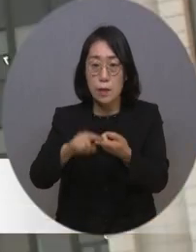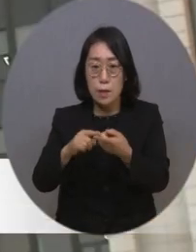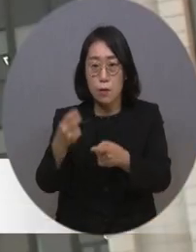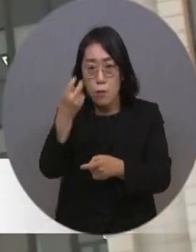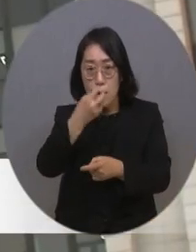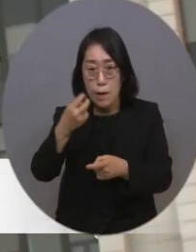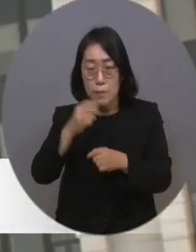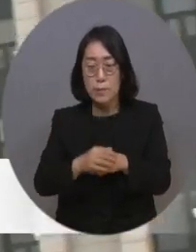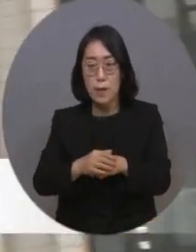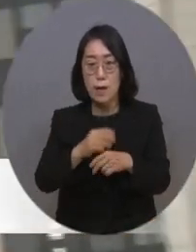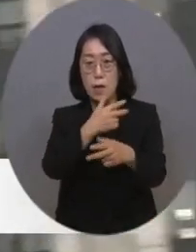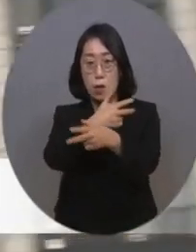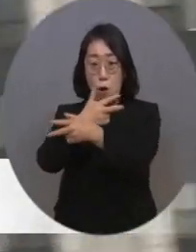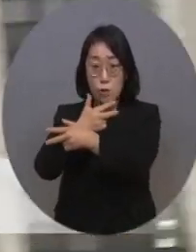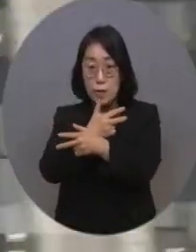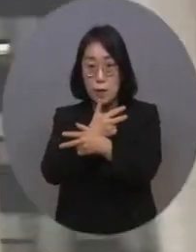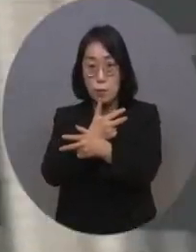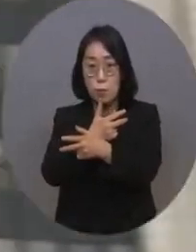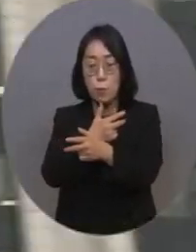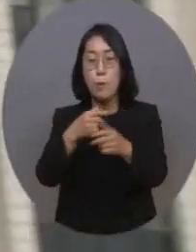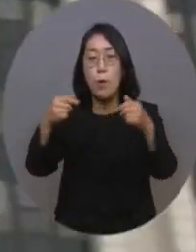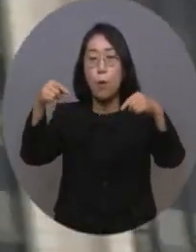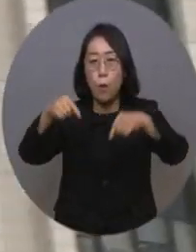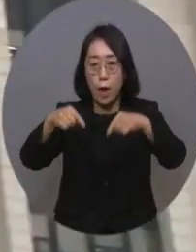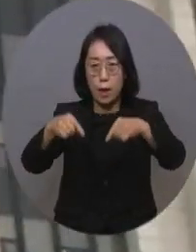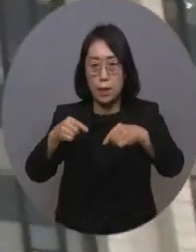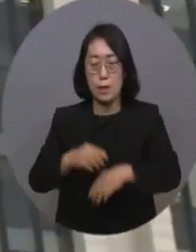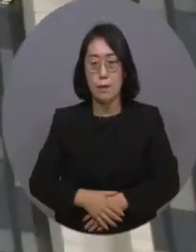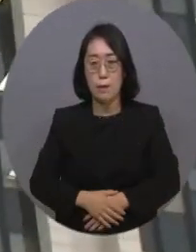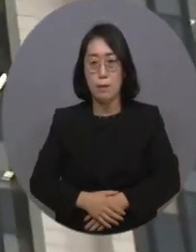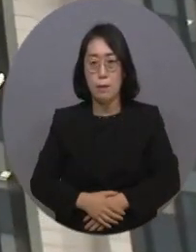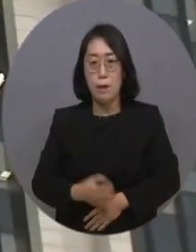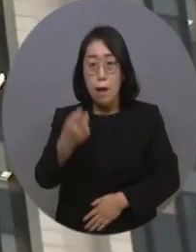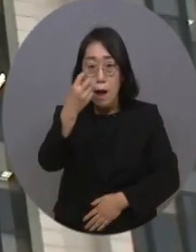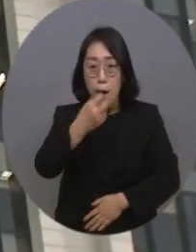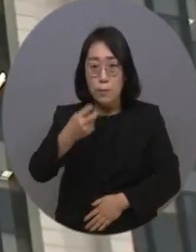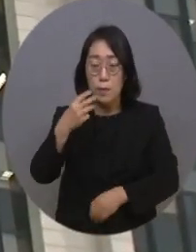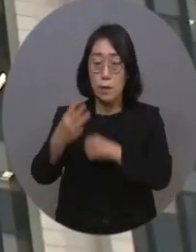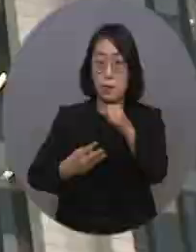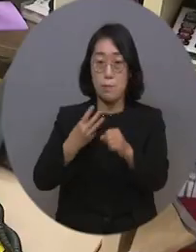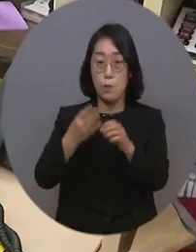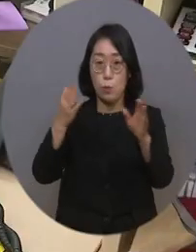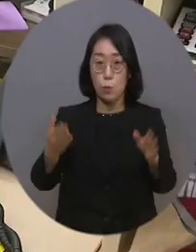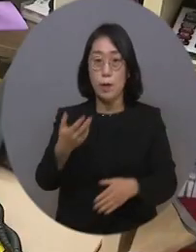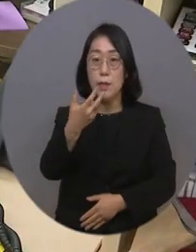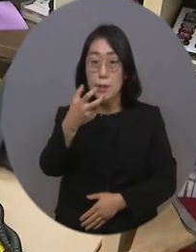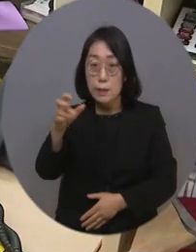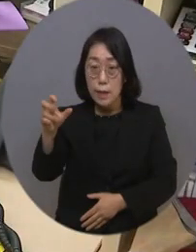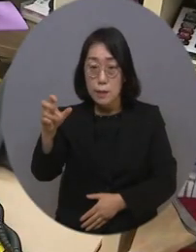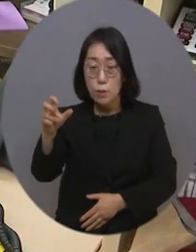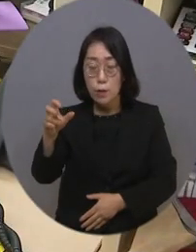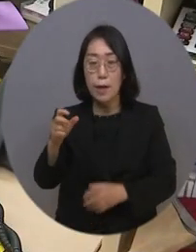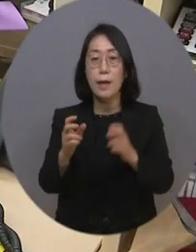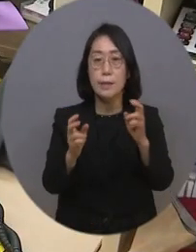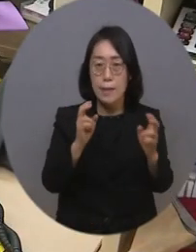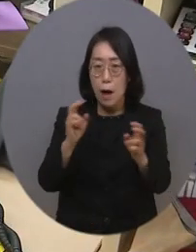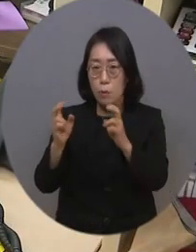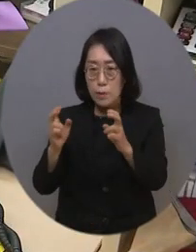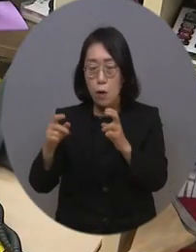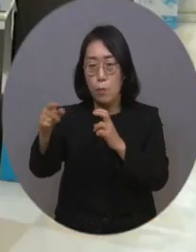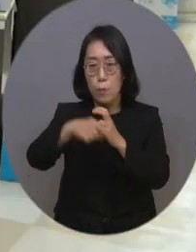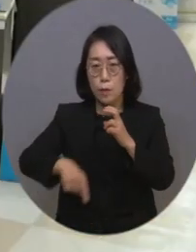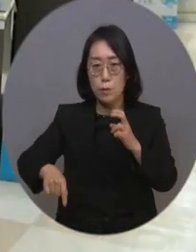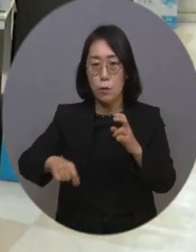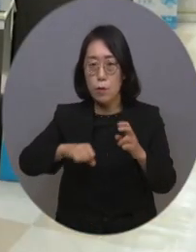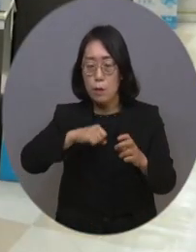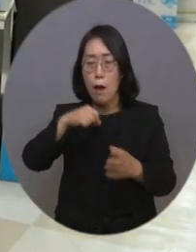위한 영상회의를 개최했습니다. 감사 대상은 최근 3년간 75개 사업으로 지난해 예산